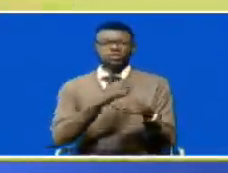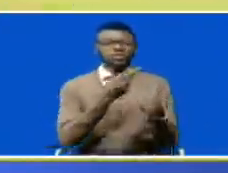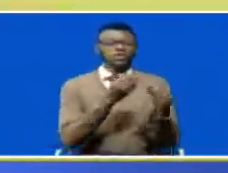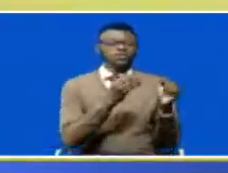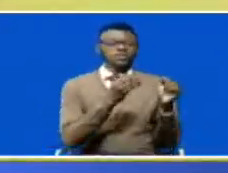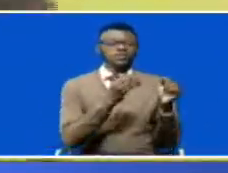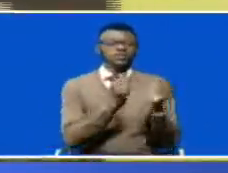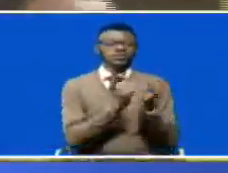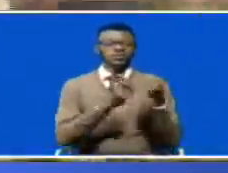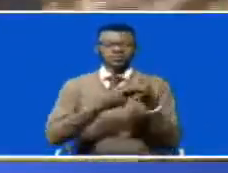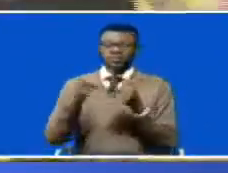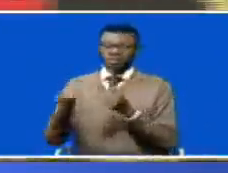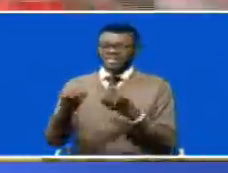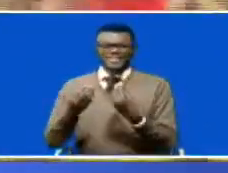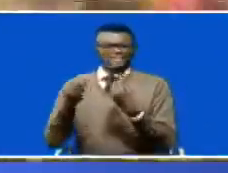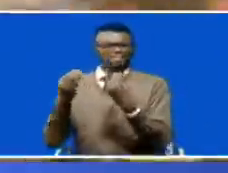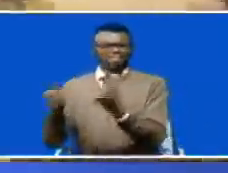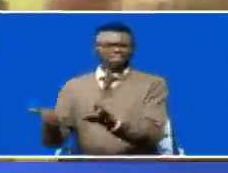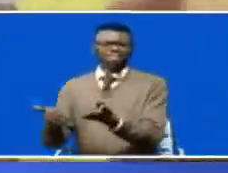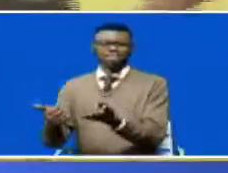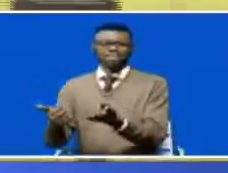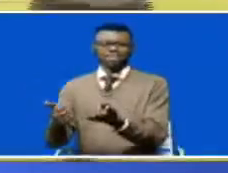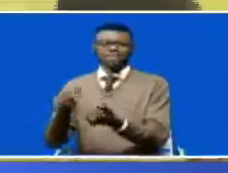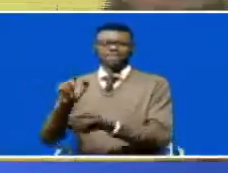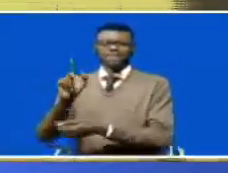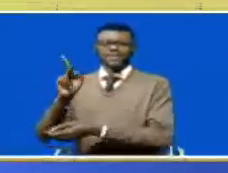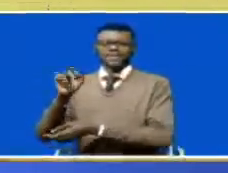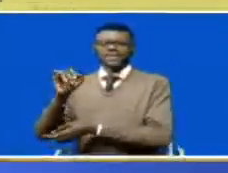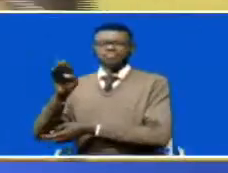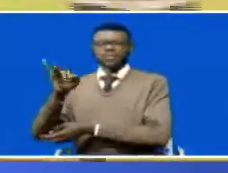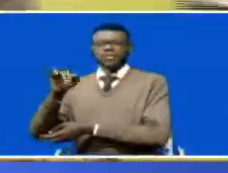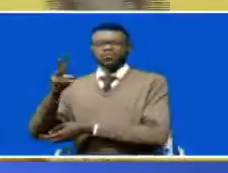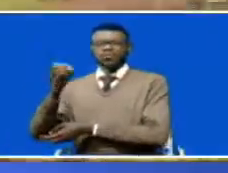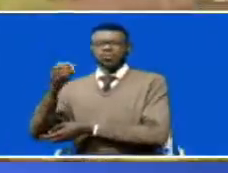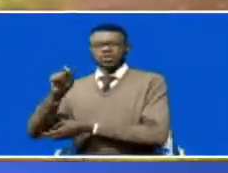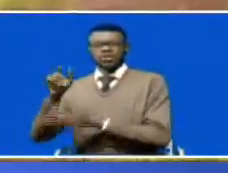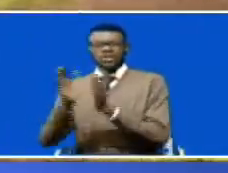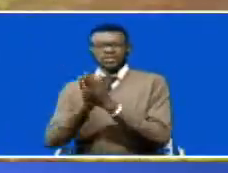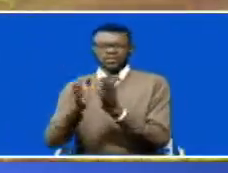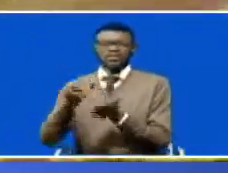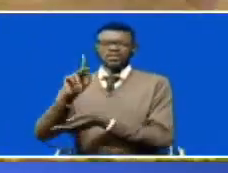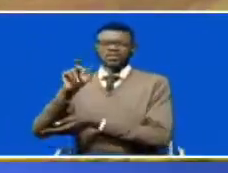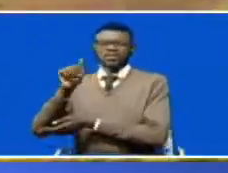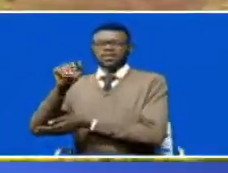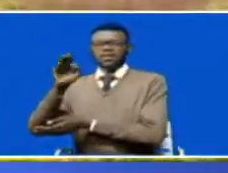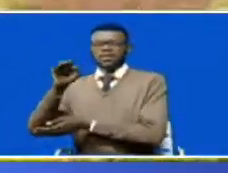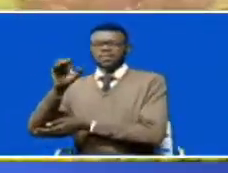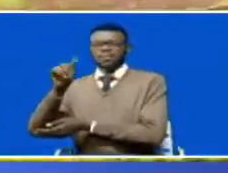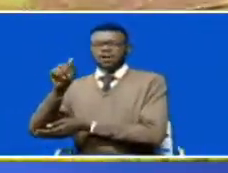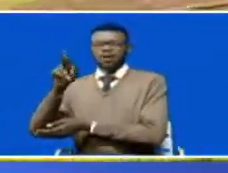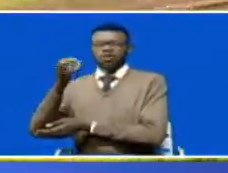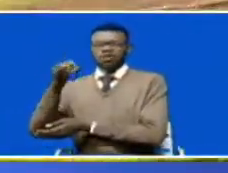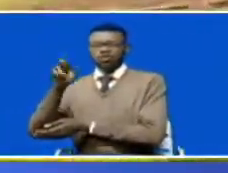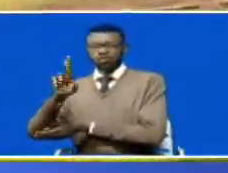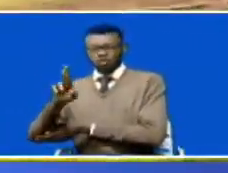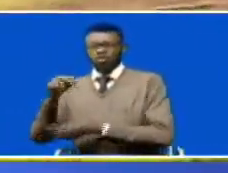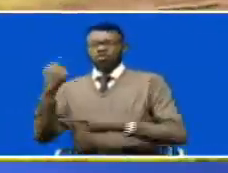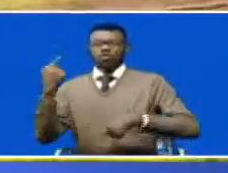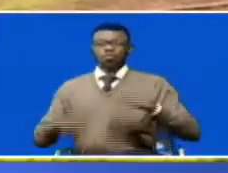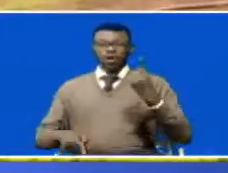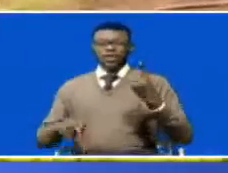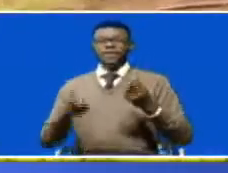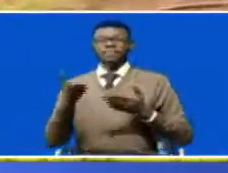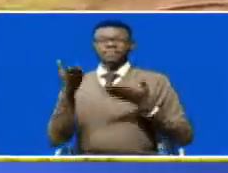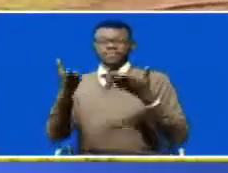Kwemoi aliwakomoa vigogo wa dunia Kibiwott Kandie na Geoffrey Kamoror kuibuka mshindi wa mashindano ya nyika yaliyoandaliwa katika uga